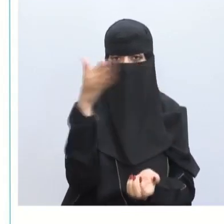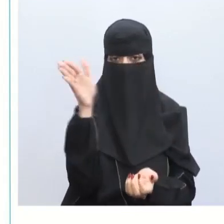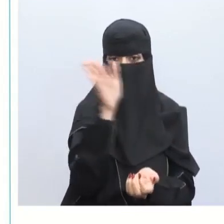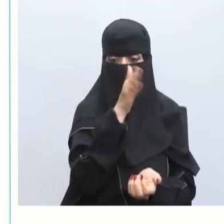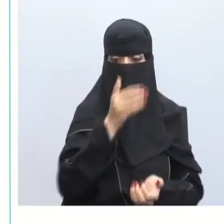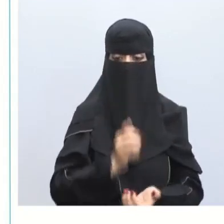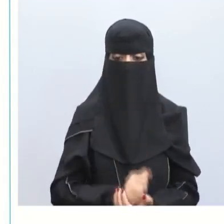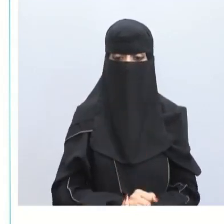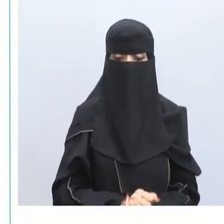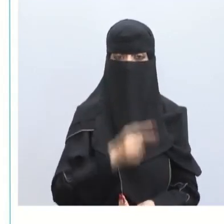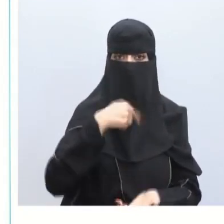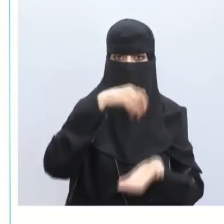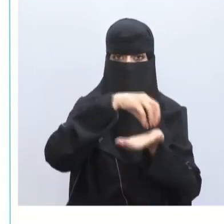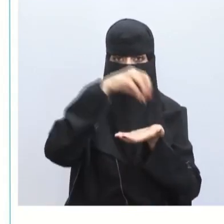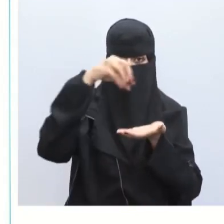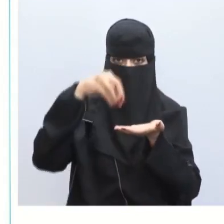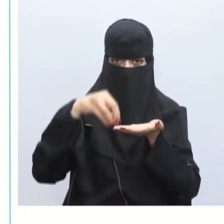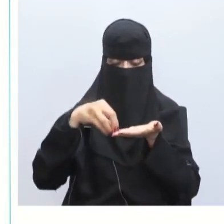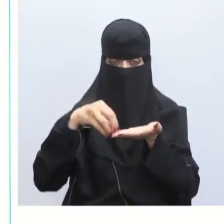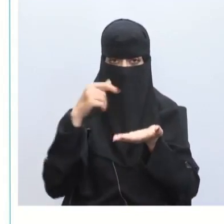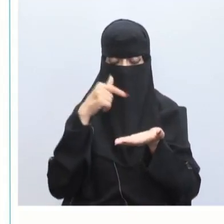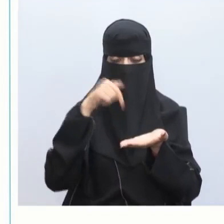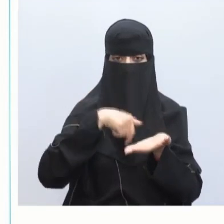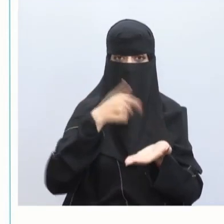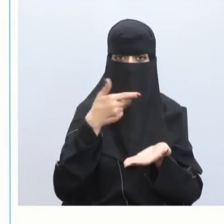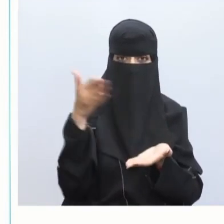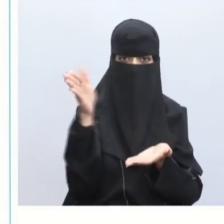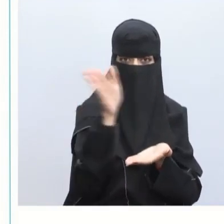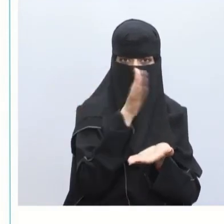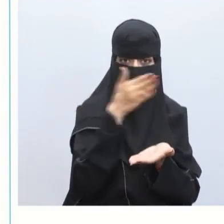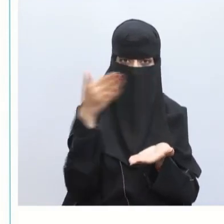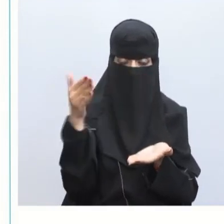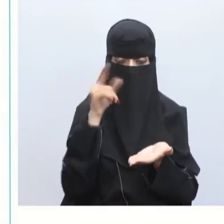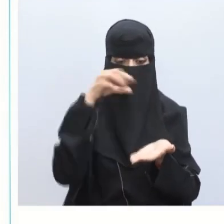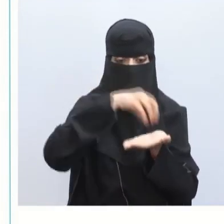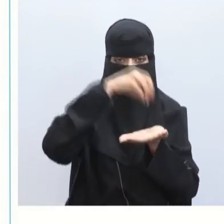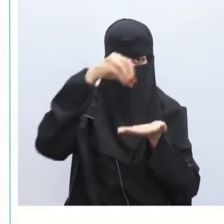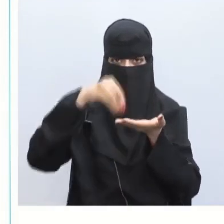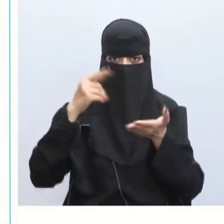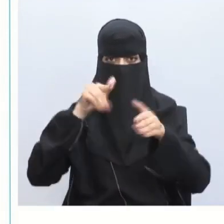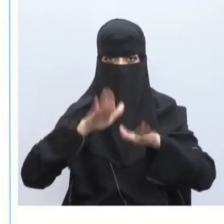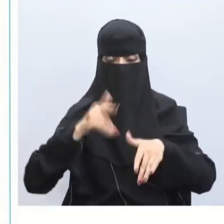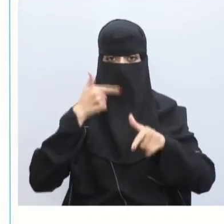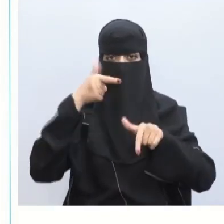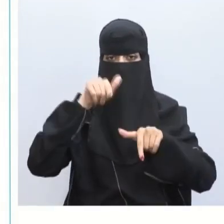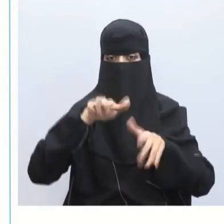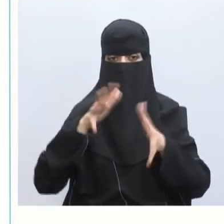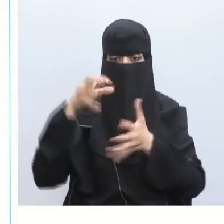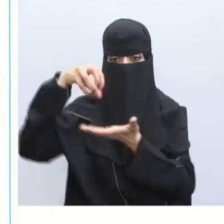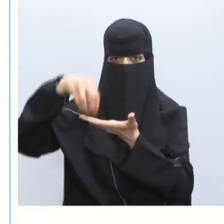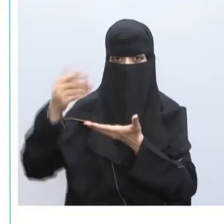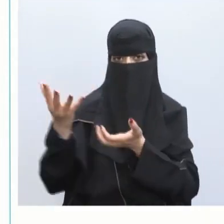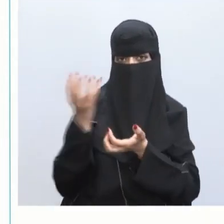الرياح تنقل الرياح الحاله المناخيه من الجهه الاتيه منها فالرياح الاتيه من